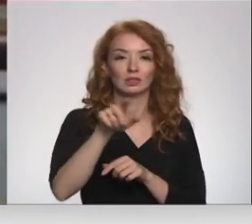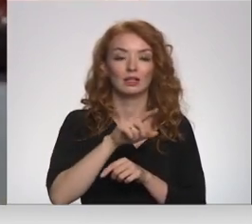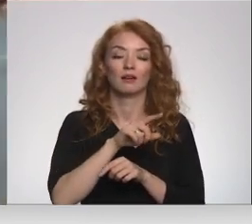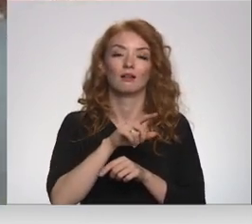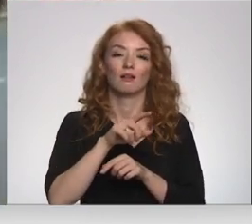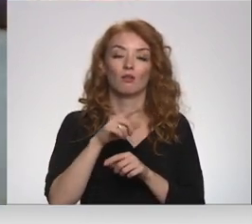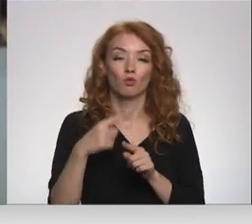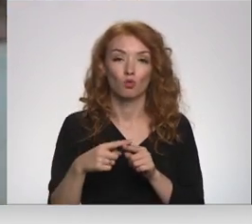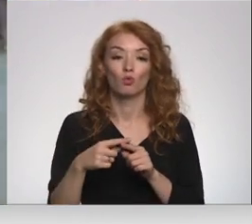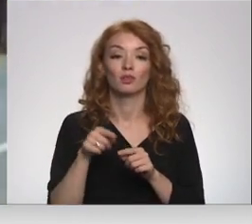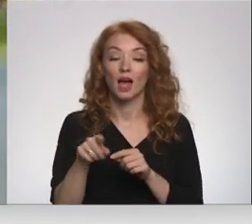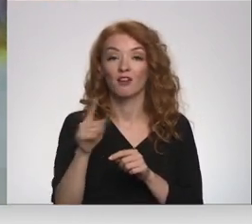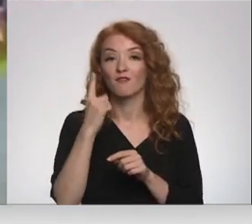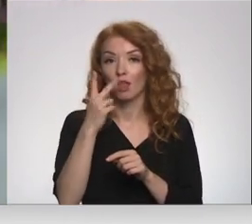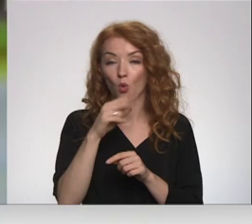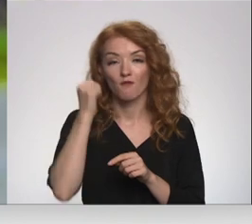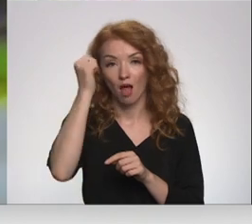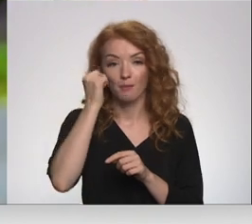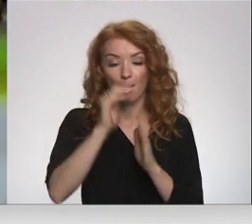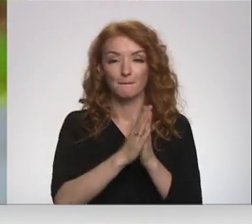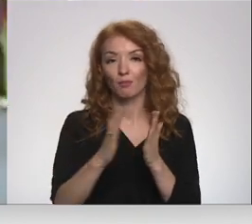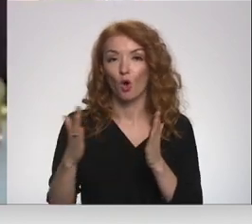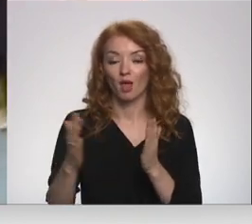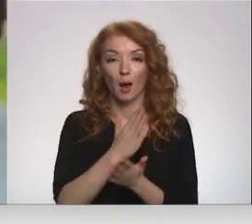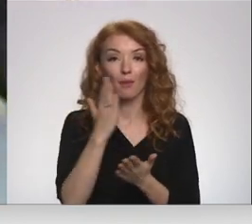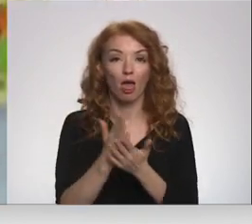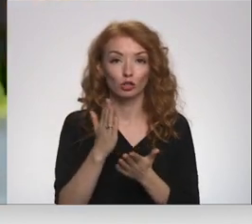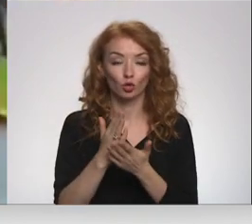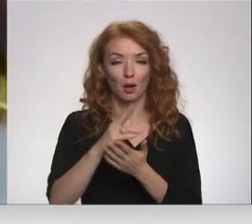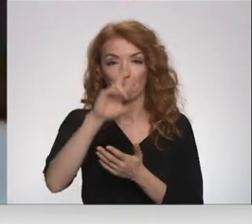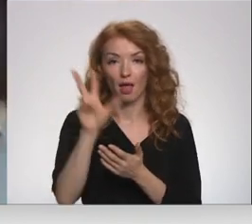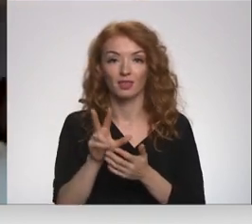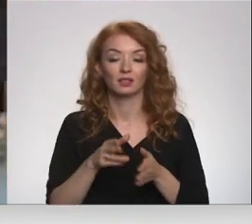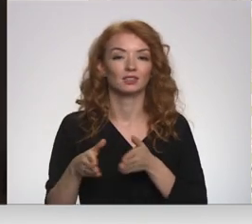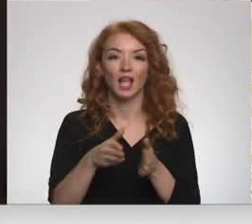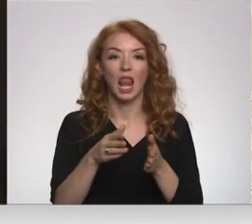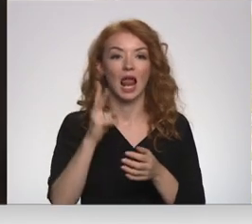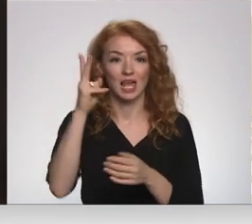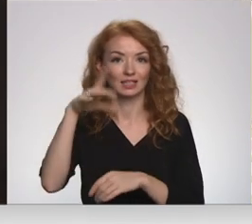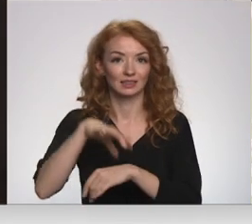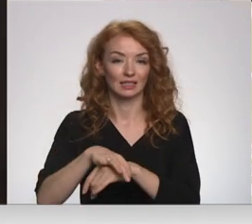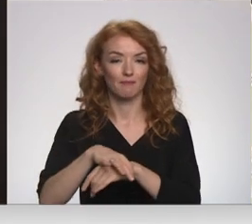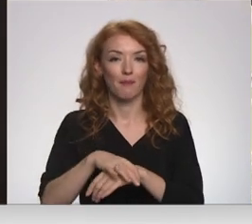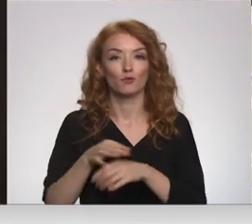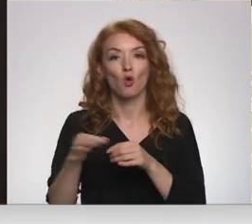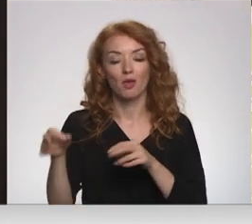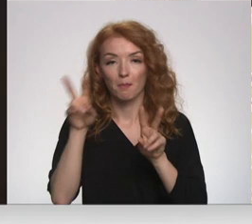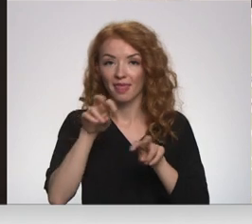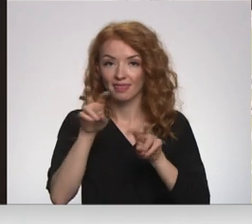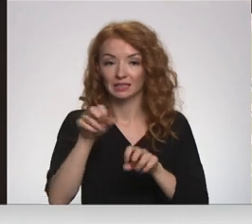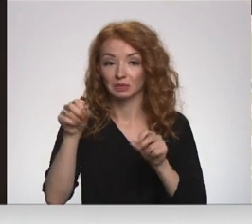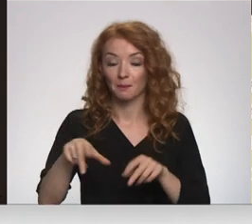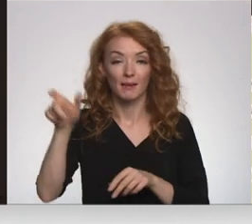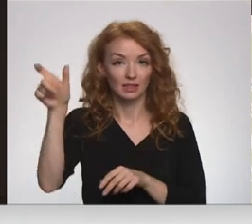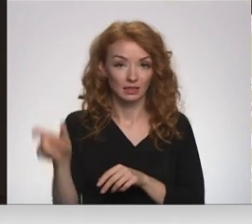līdz Rancāniem, ir viena no Valmieras bibliotekas rīcībā esošajām Baltijas ceļa liecībām. Novadpētniecības speciāliste